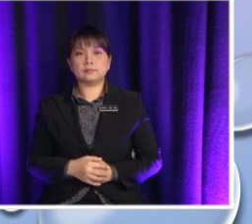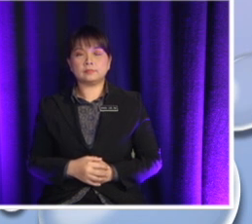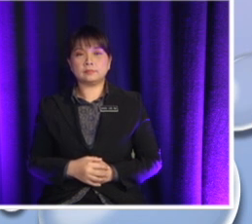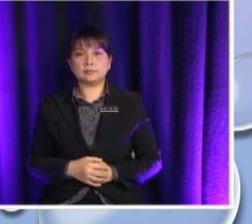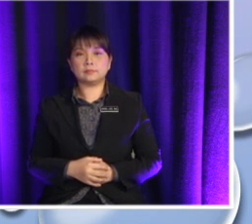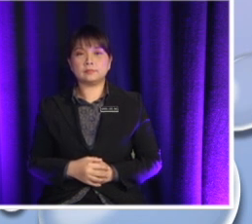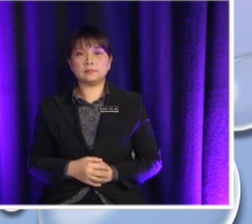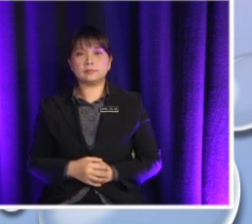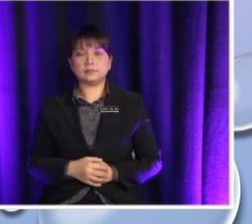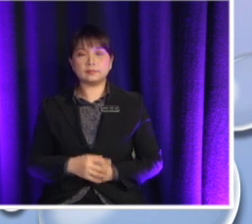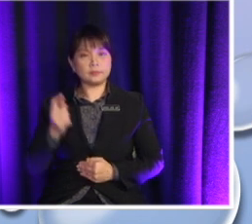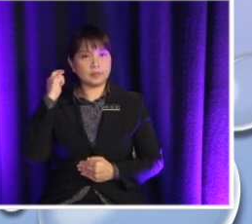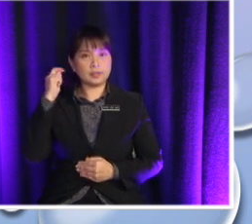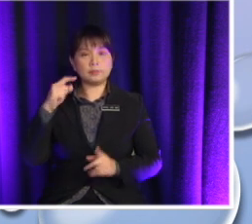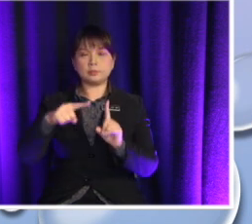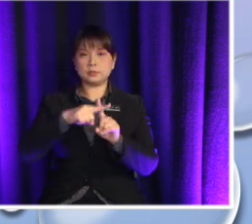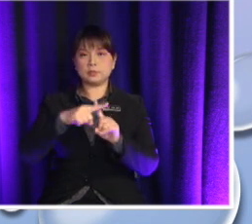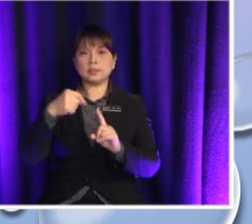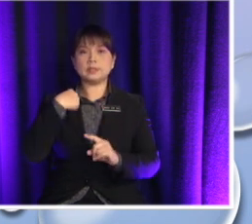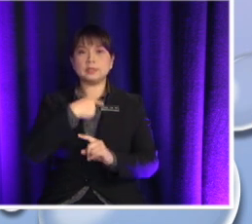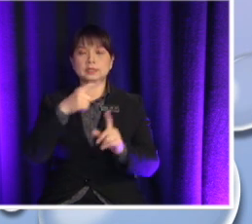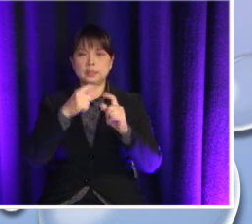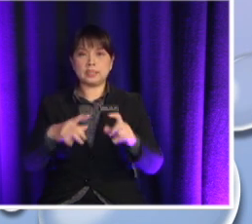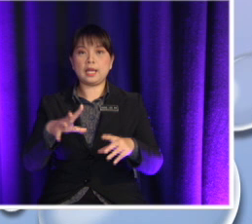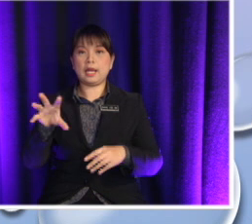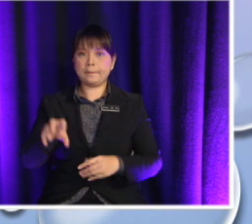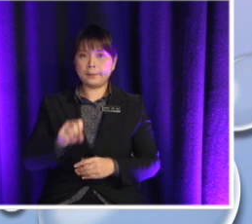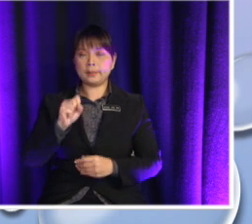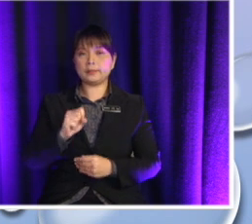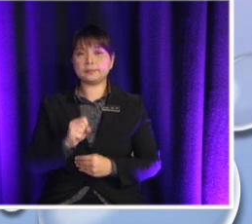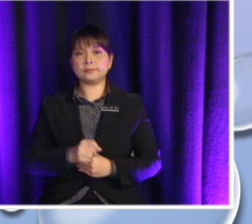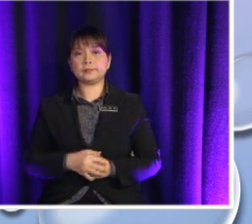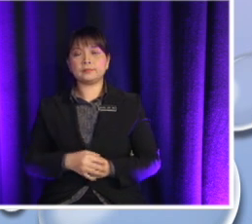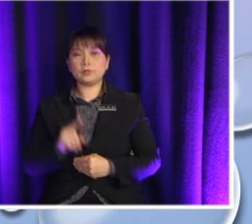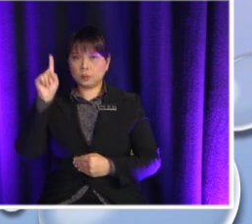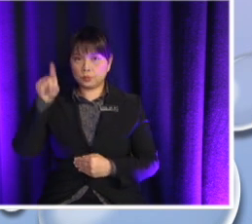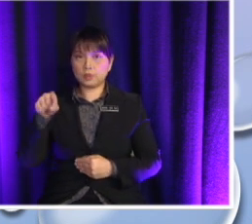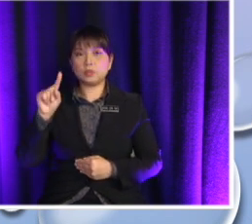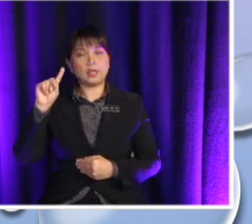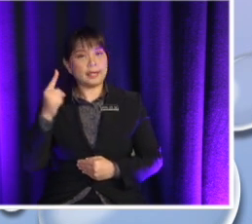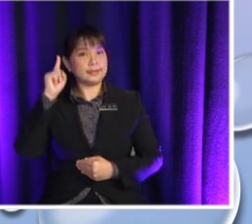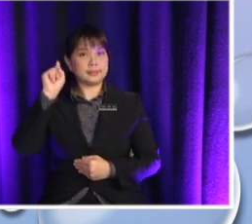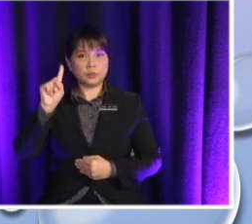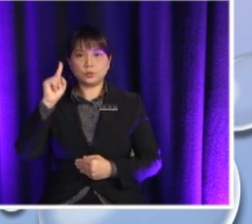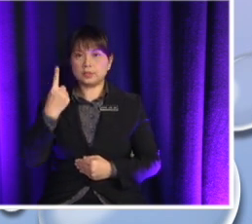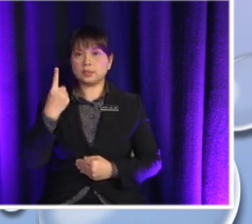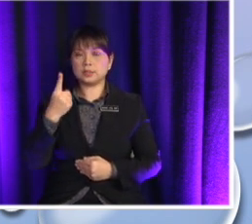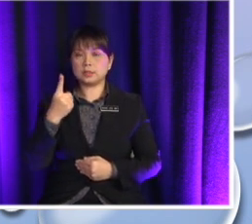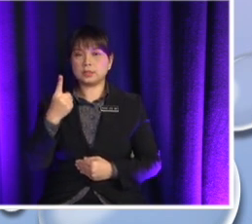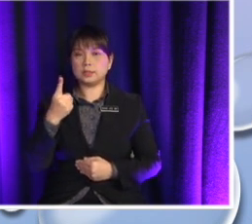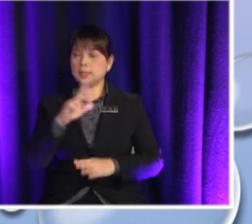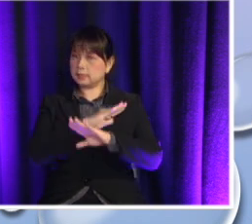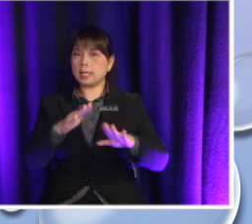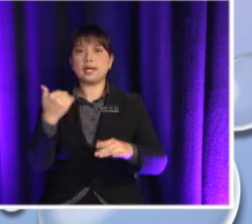sambungan. So tadi positif tu kita dah ambil di sini. Okey, di Swiss ni cuma satu saja, tidak ada sambungan yang lain. Okey.